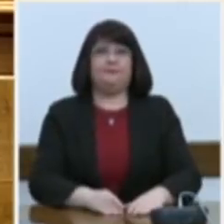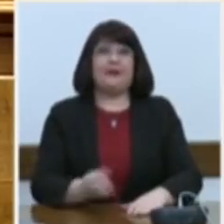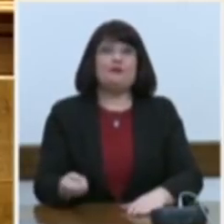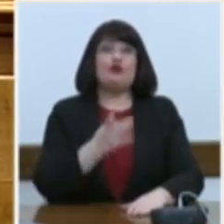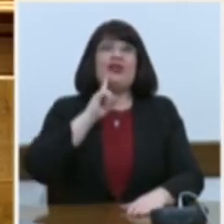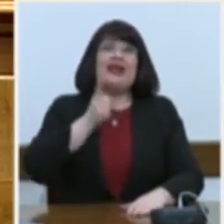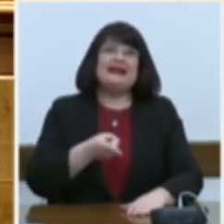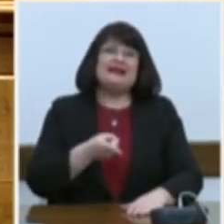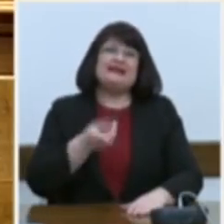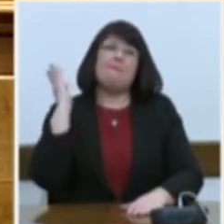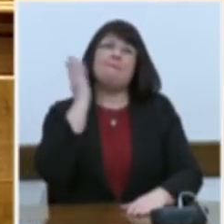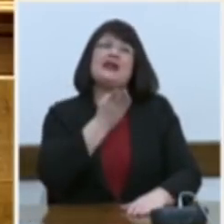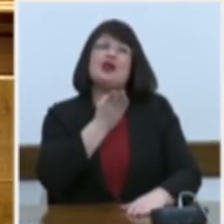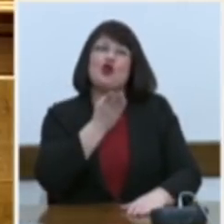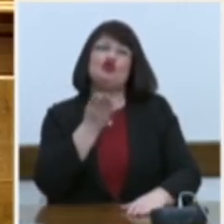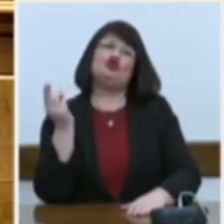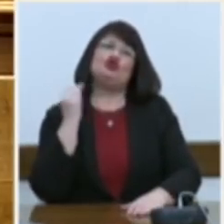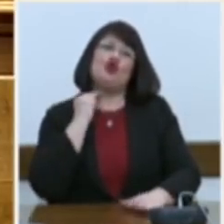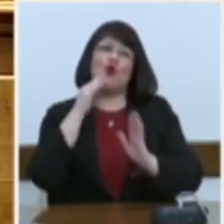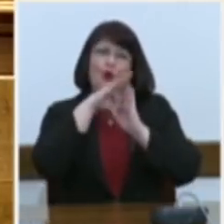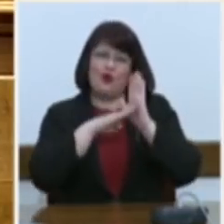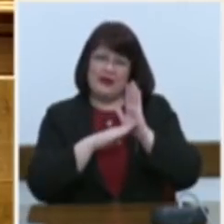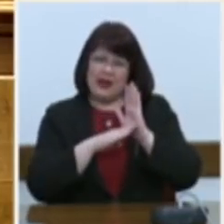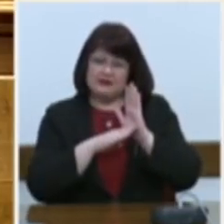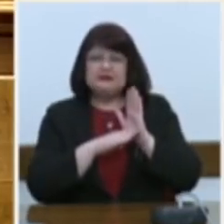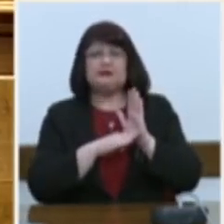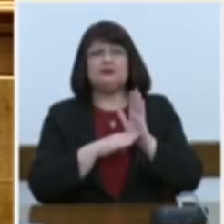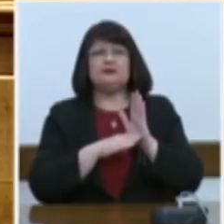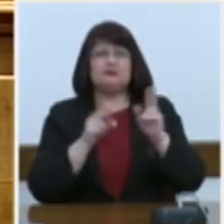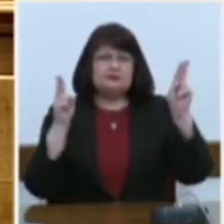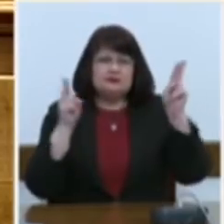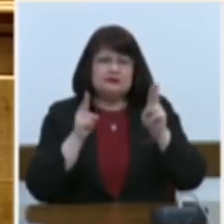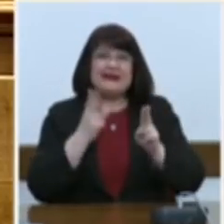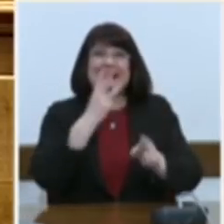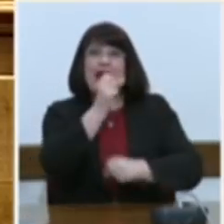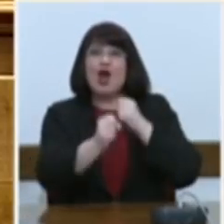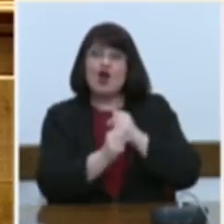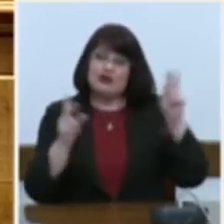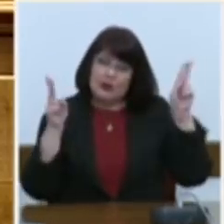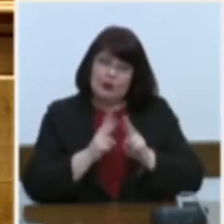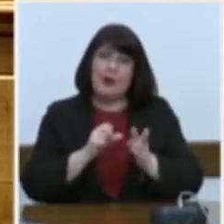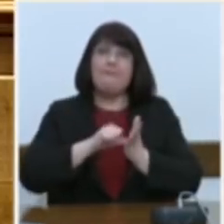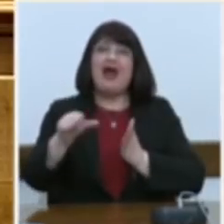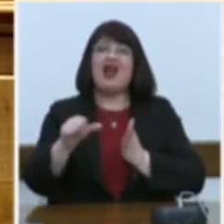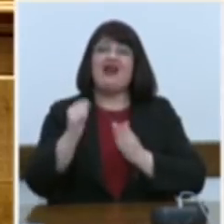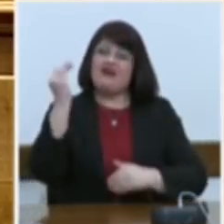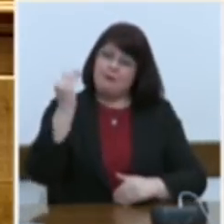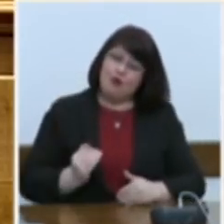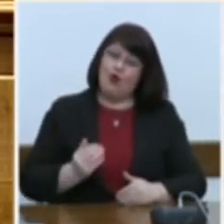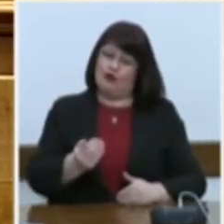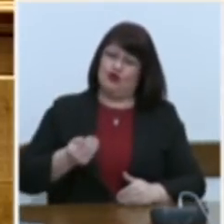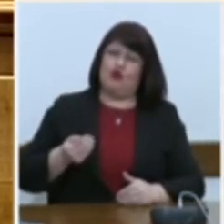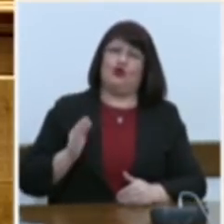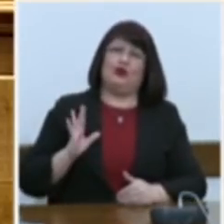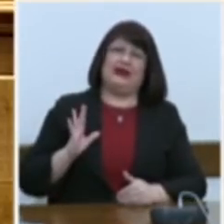του ποινικού κώδικα όχι μόνο συρρυκνώνει κατά 3 έτη την παραγραφή